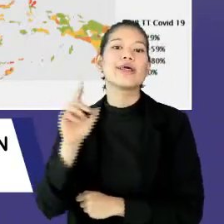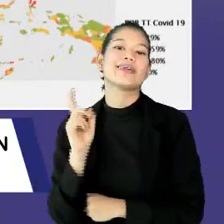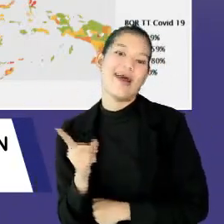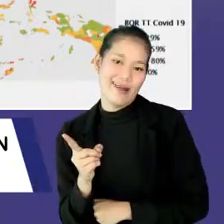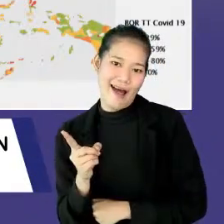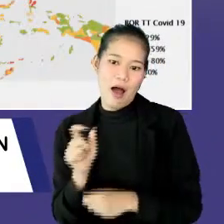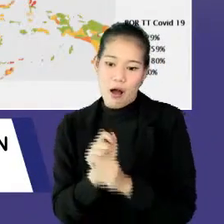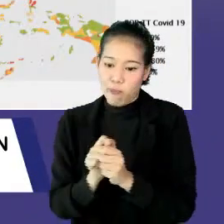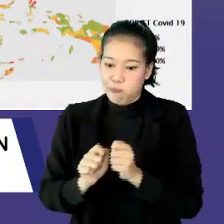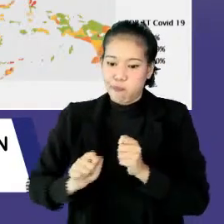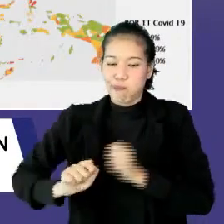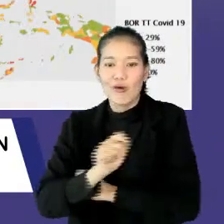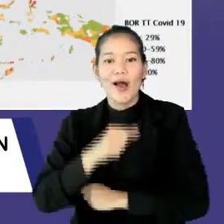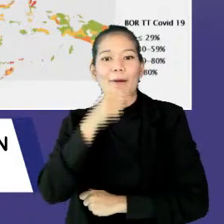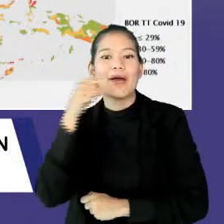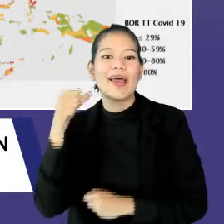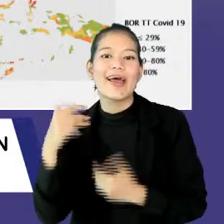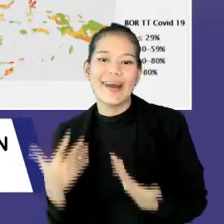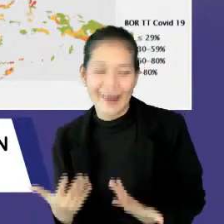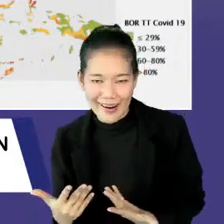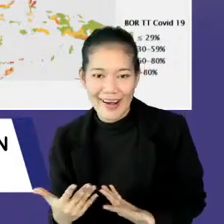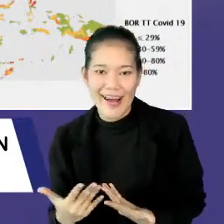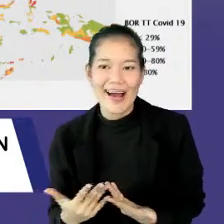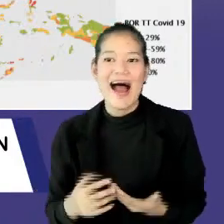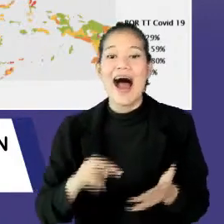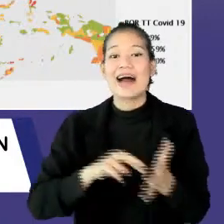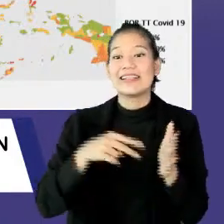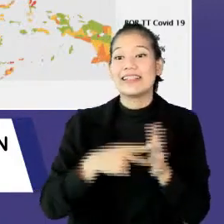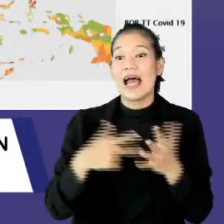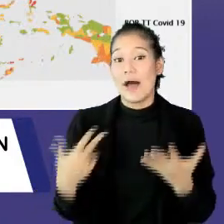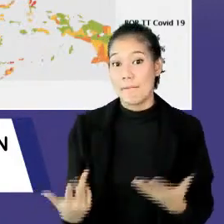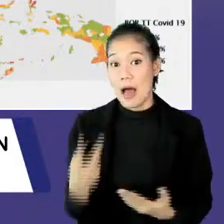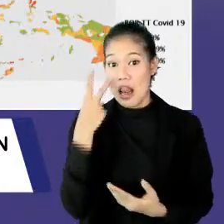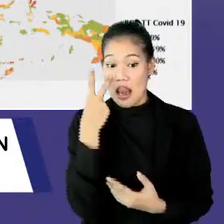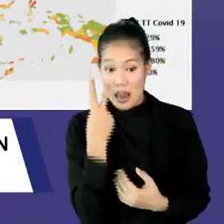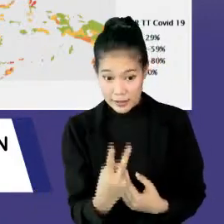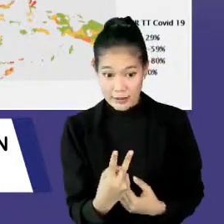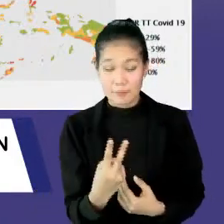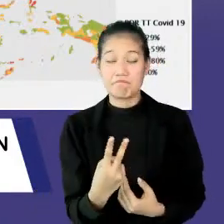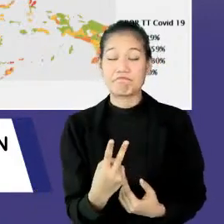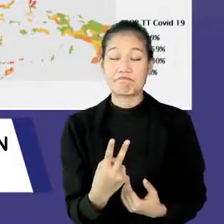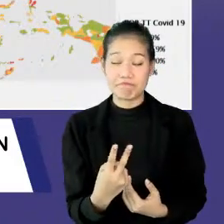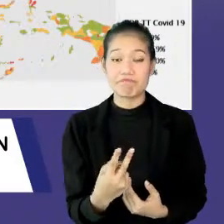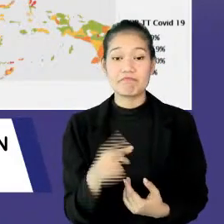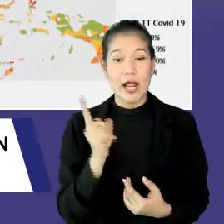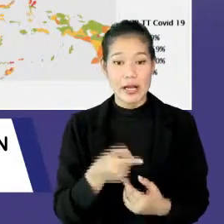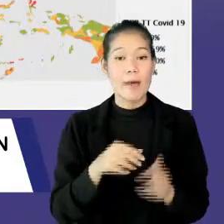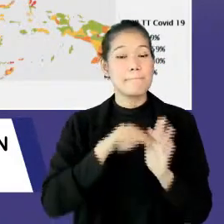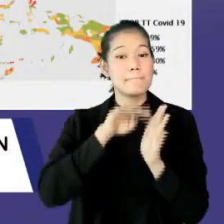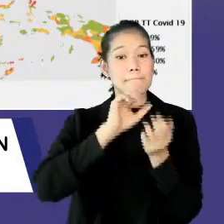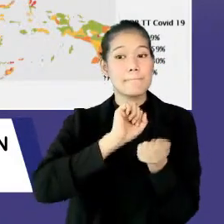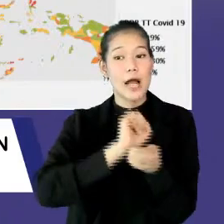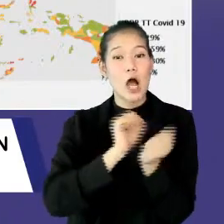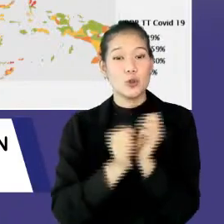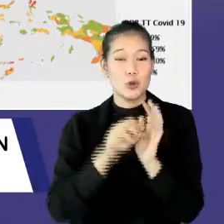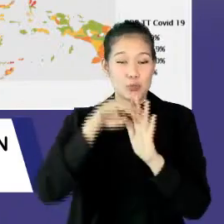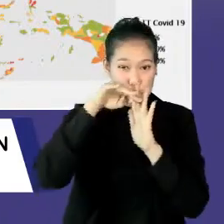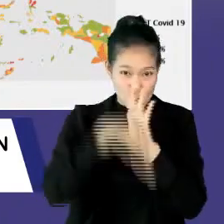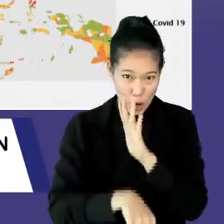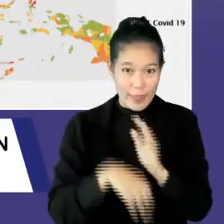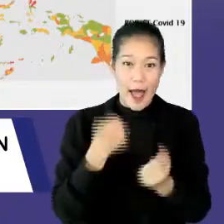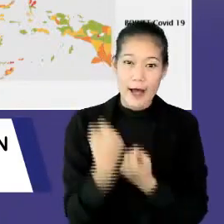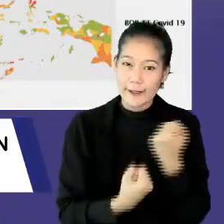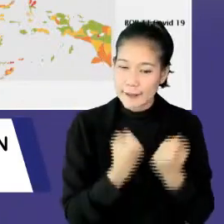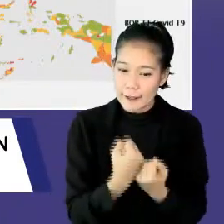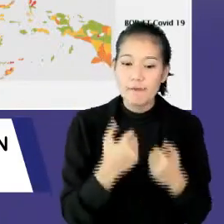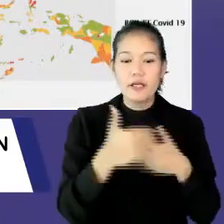yang berubah jadi merah. Jadi catatan kedua adalah meskipun kita melihat ada penurunan signifikan kasus aktif,